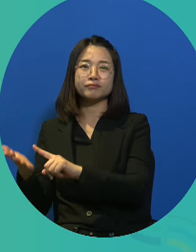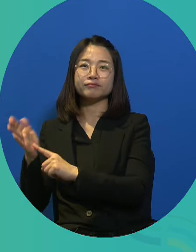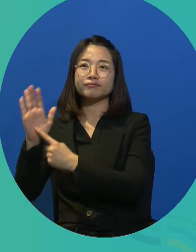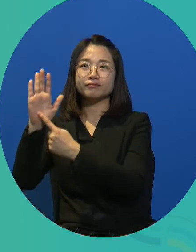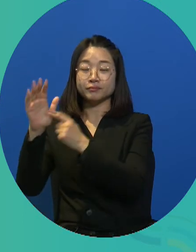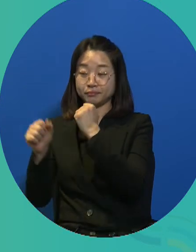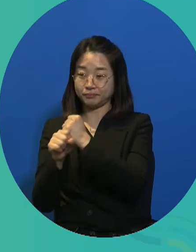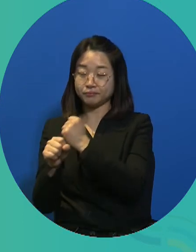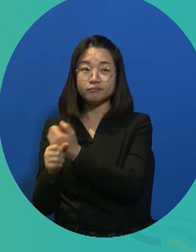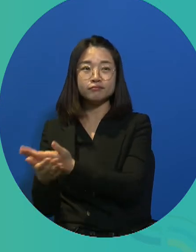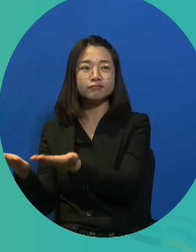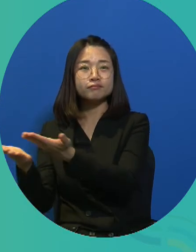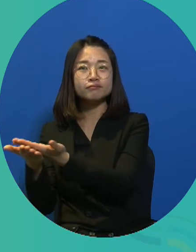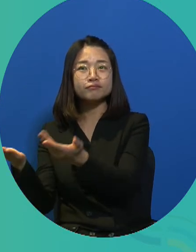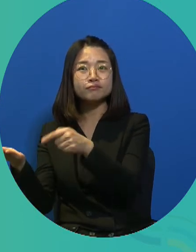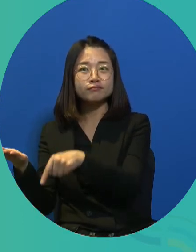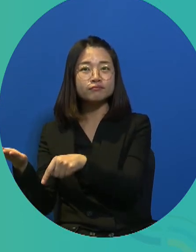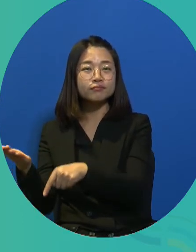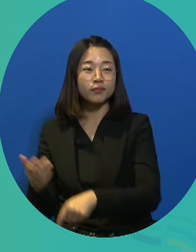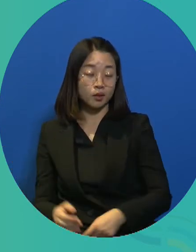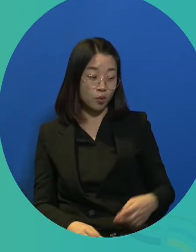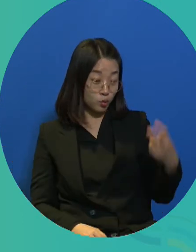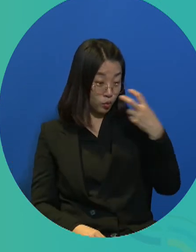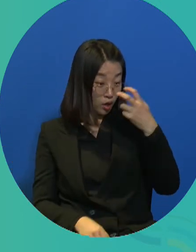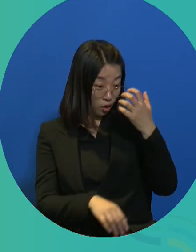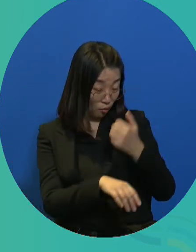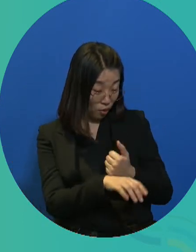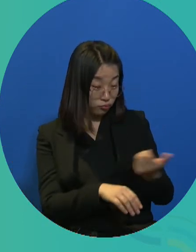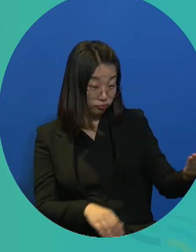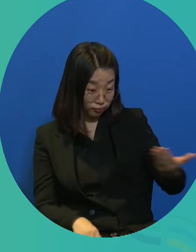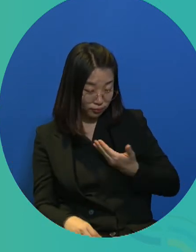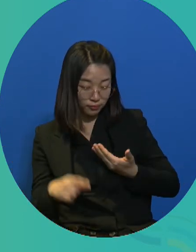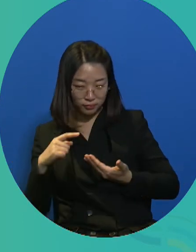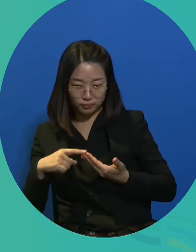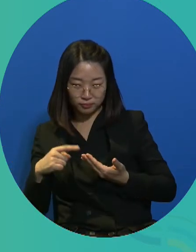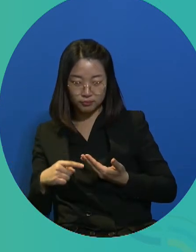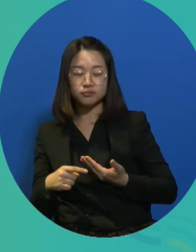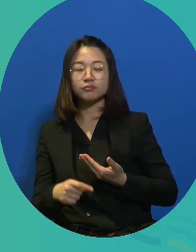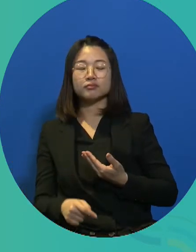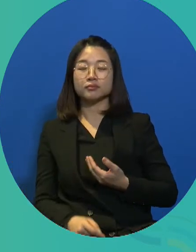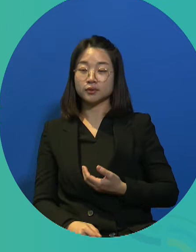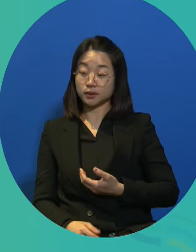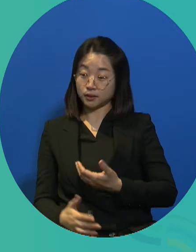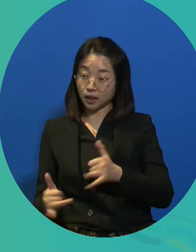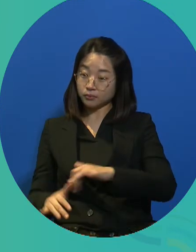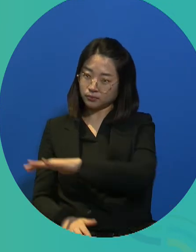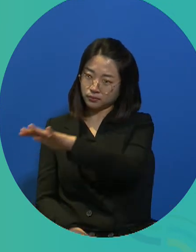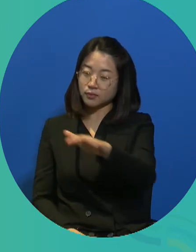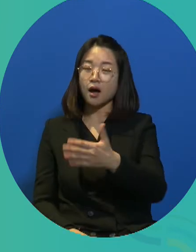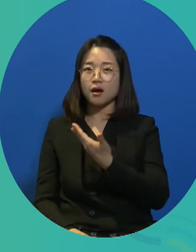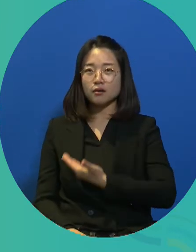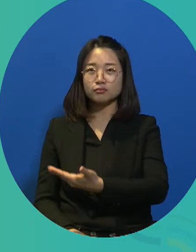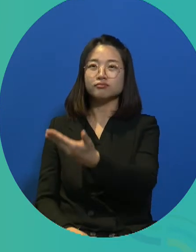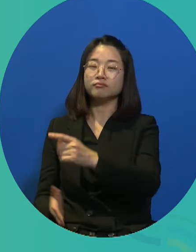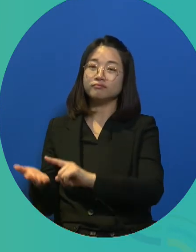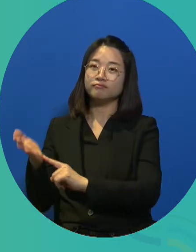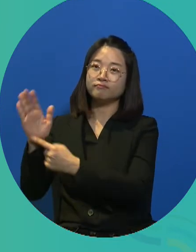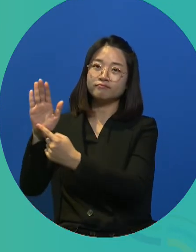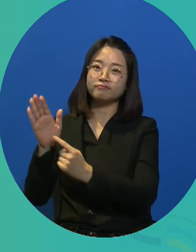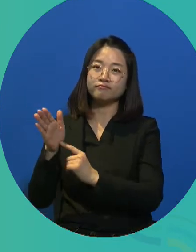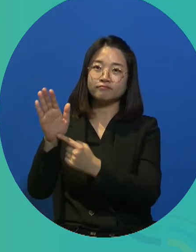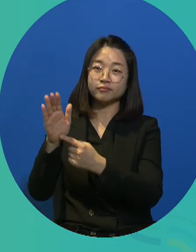CRPD 위원회의 조사 결과가 나오게 된다면 이를 대중에게 공고해서 한국